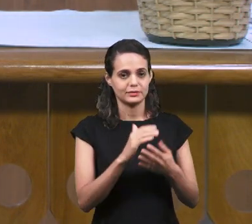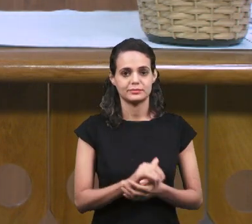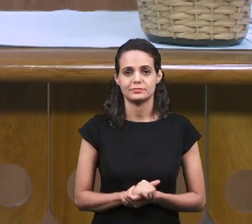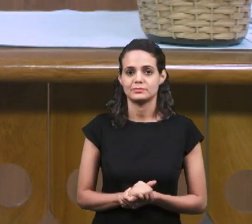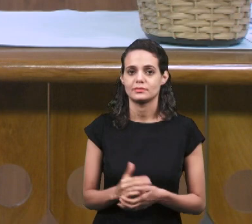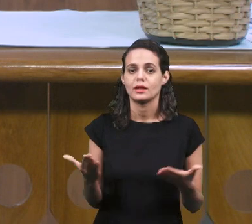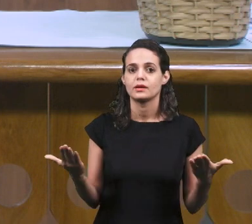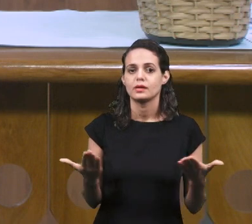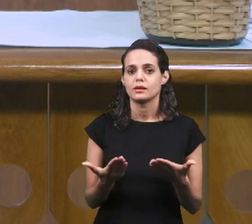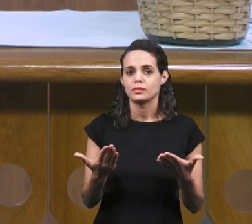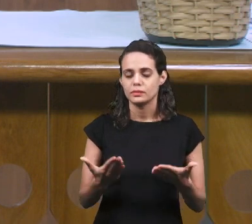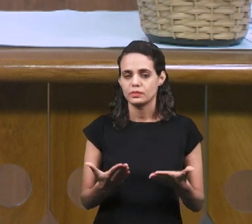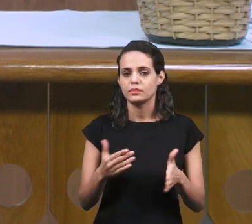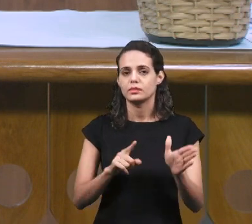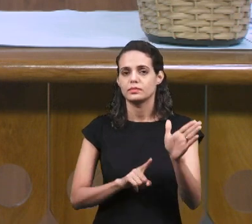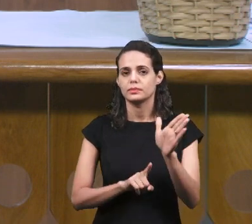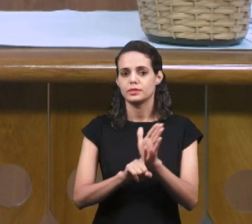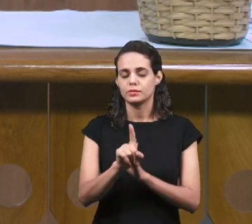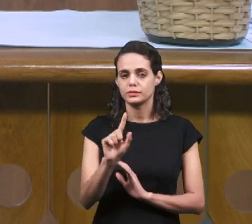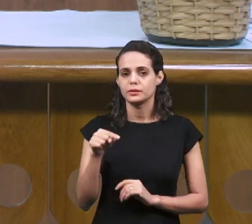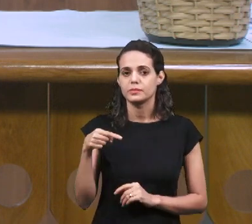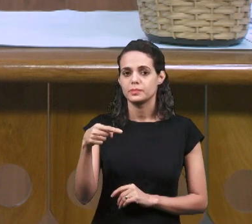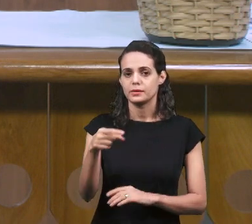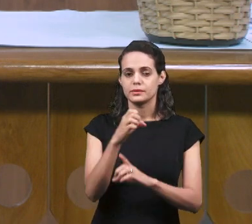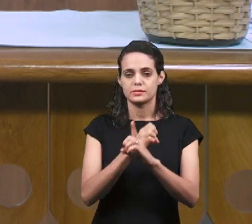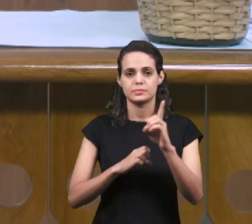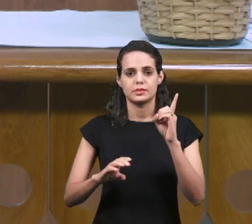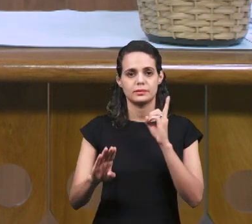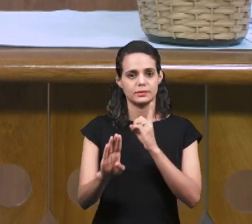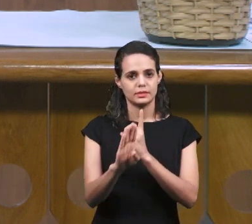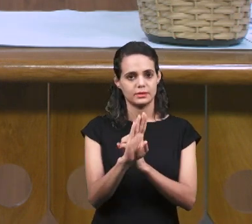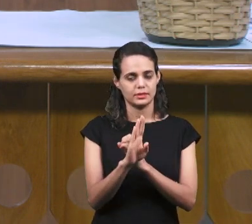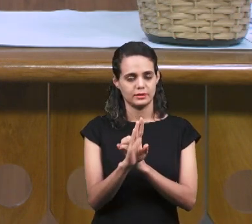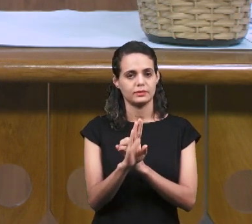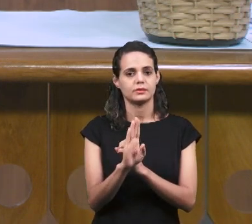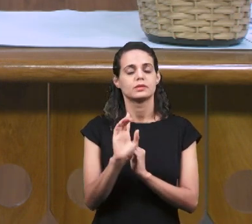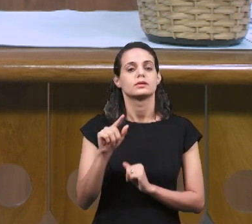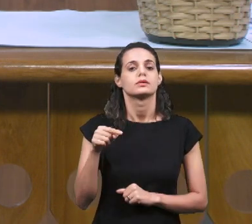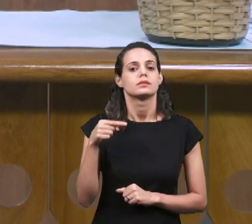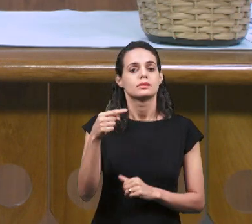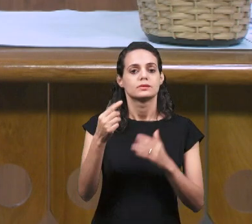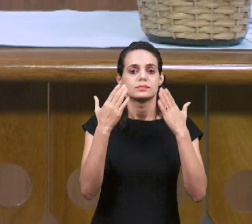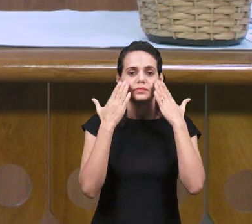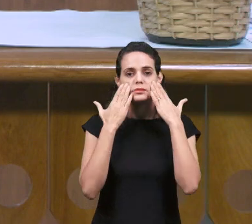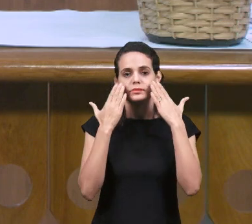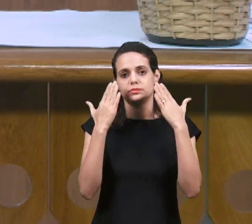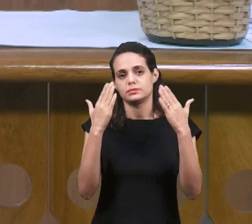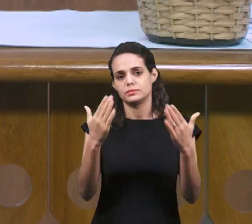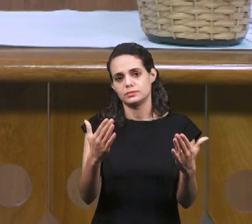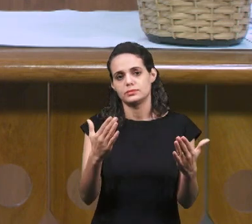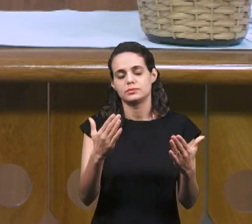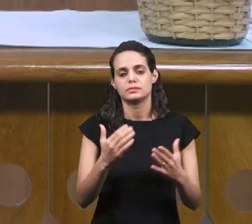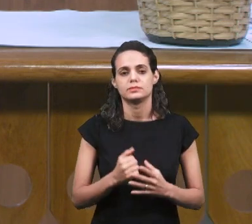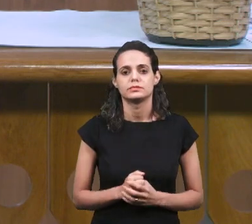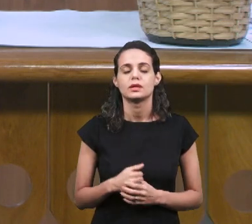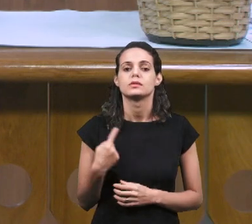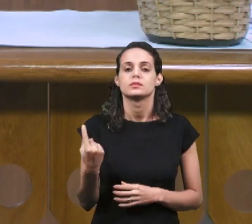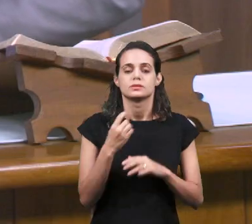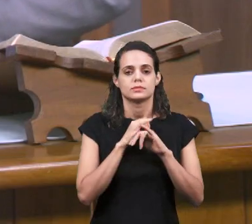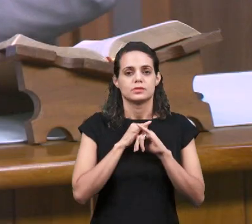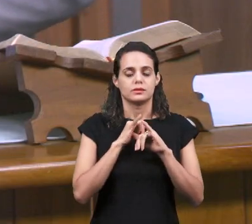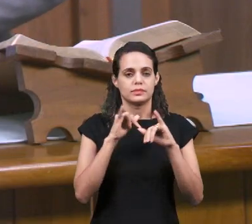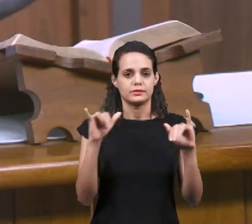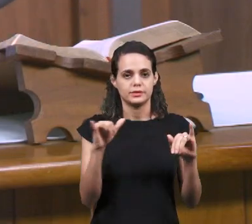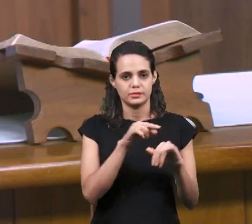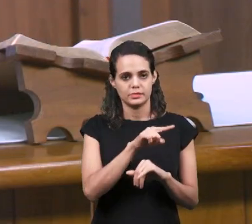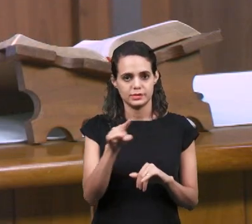Jusson, merci. Passons à la question de la prochaine école biblique dominicale. Juste après la présentation des questions, nous allons encore faire une